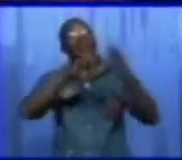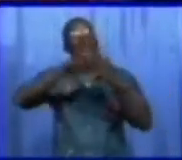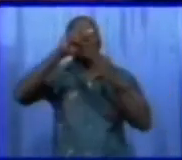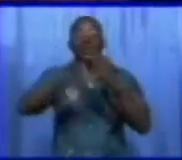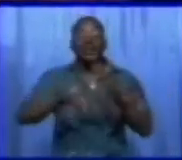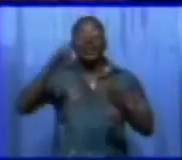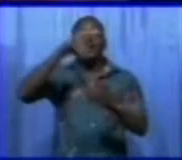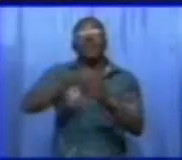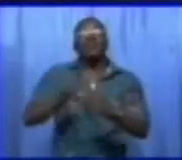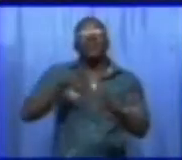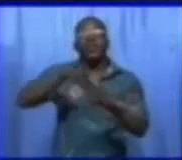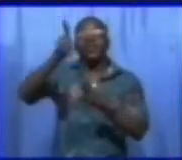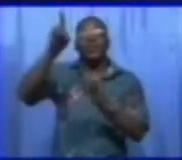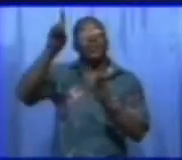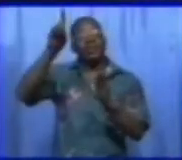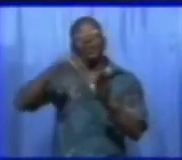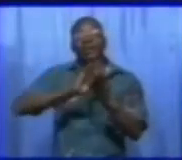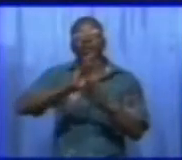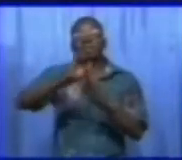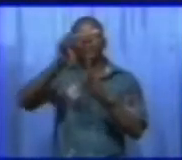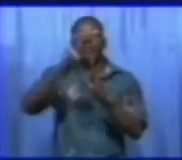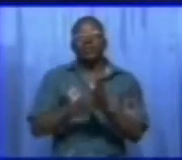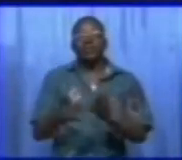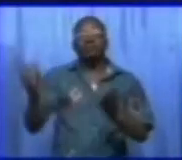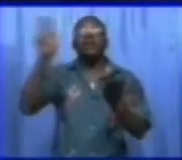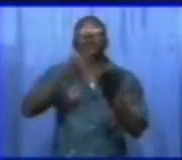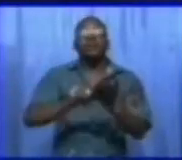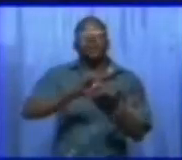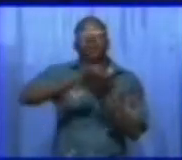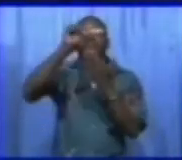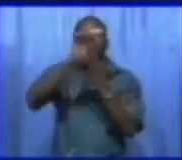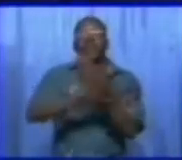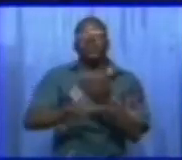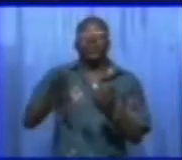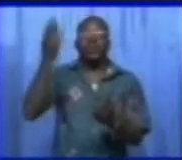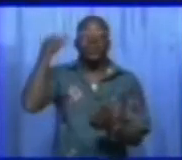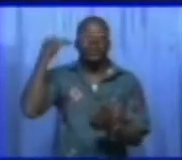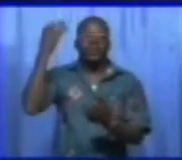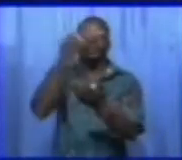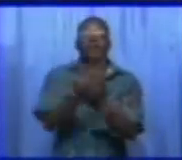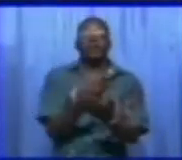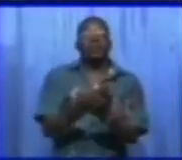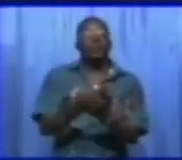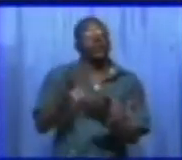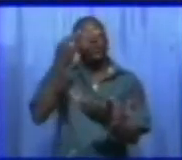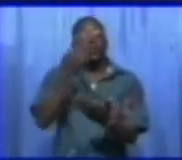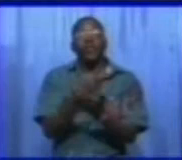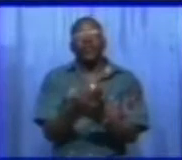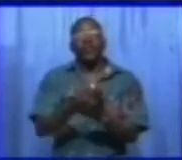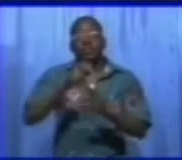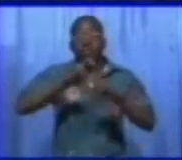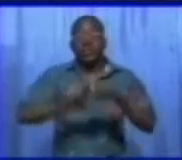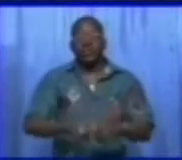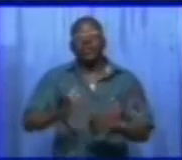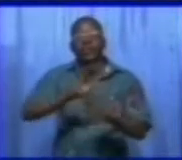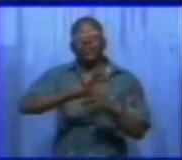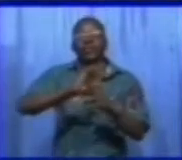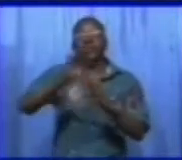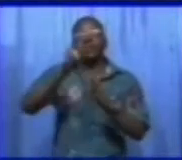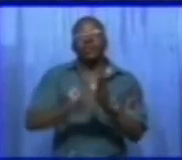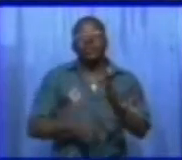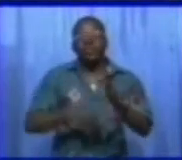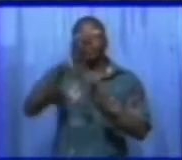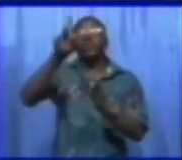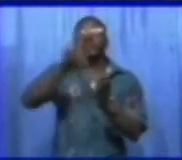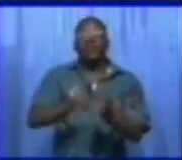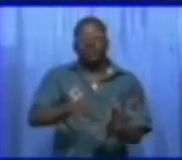dans le domaine de la formation professionnelle. La signature en septembre dernier d'une convention de financement entre le Fonds d'appui à la formation professionnelle et de